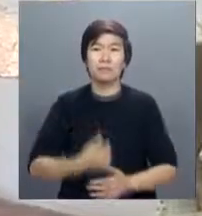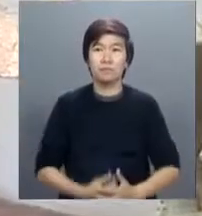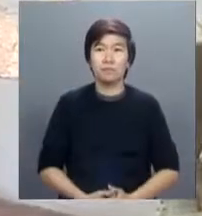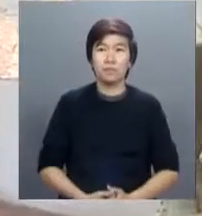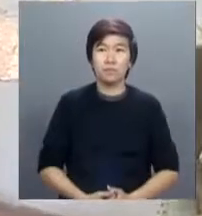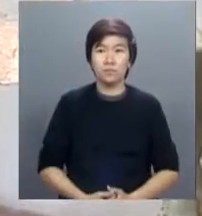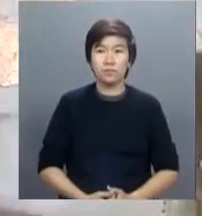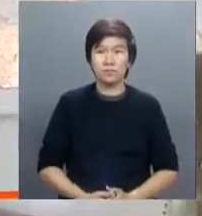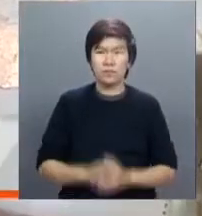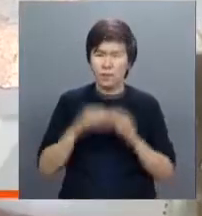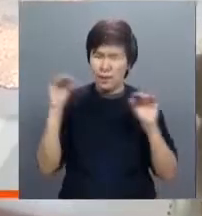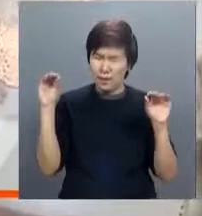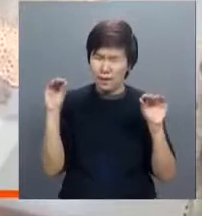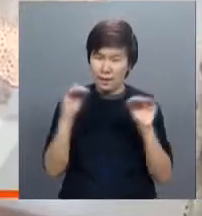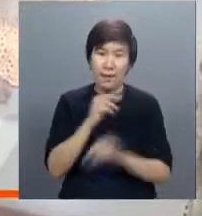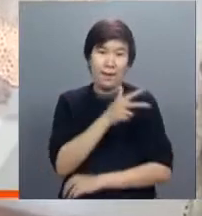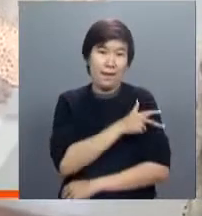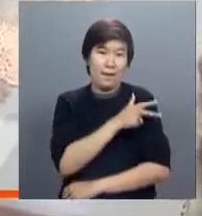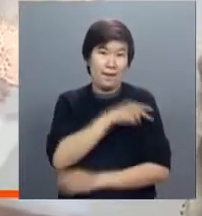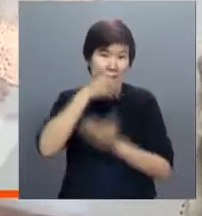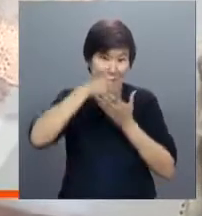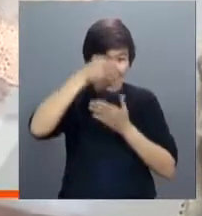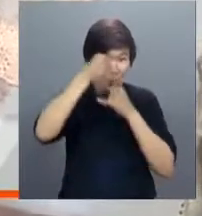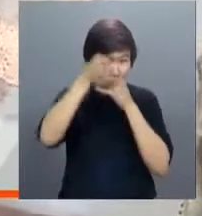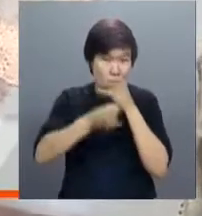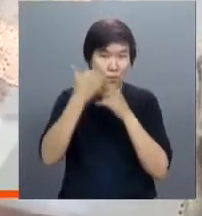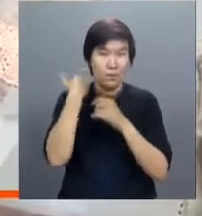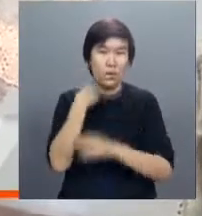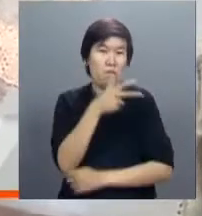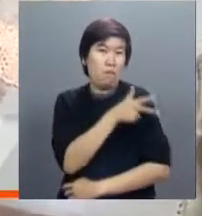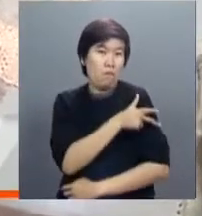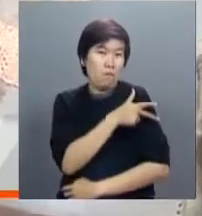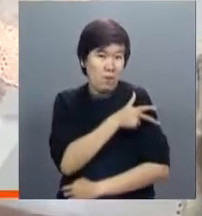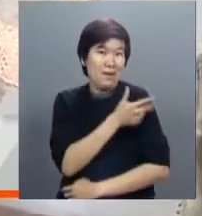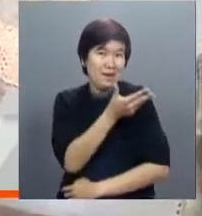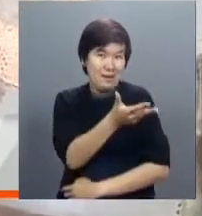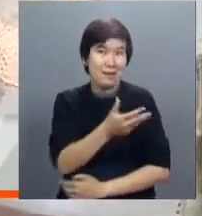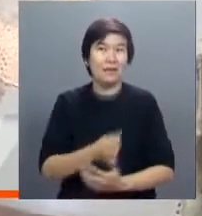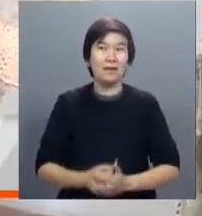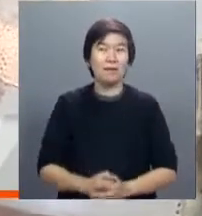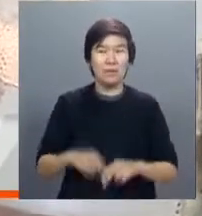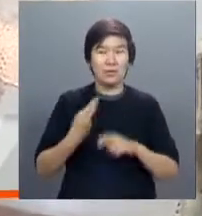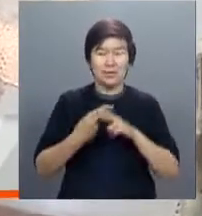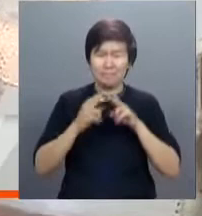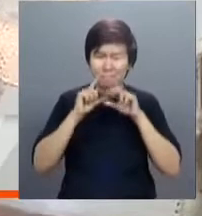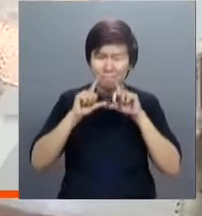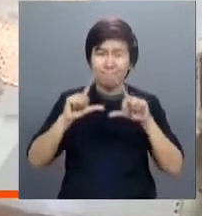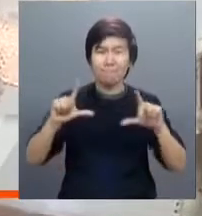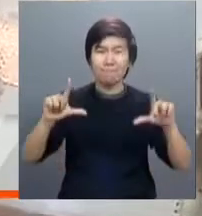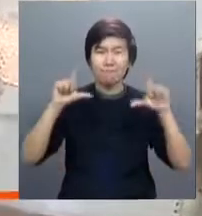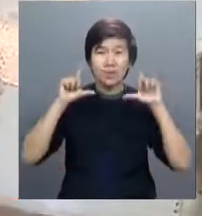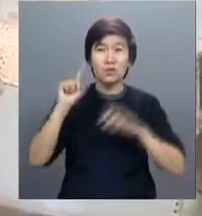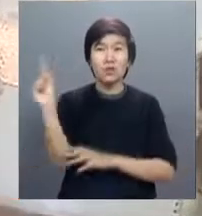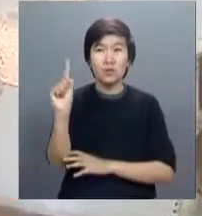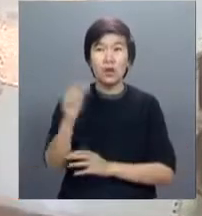ใกล้จะจบป.เอกนะคะสำหรับอาจารย์เมตตาค่ะก็หวังให้ดีกรีด็อกเตอร์ช่วยส่งเสียงของเธอให้ดังขึ้นไปอีกนะคะโดยเฉพาะเรื่องการสร้าง